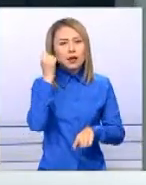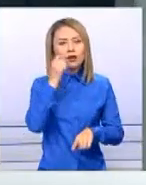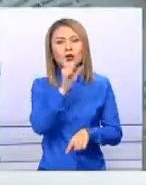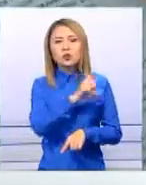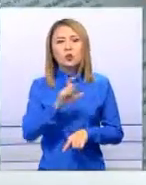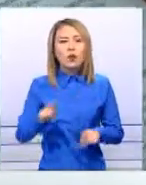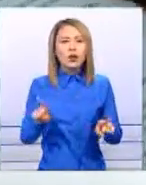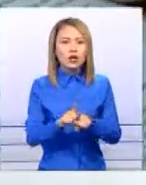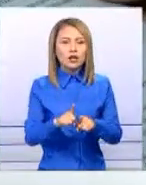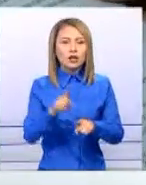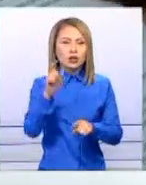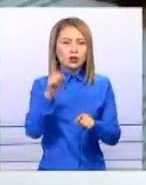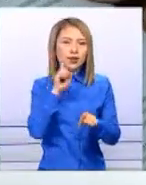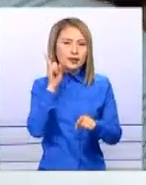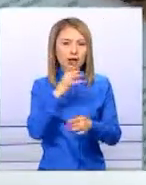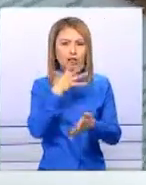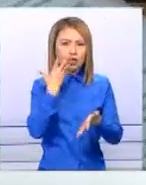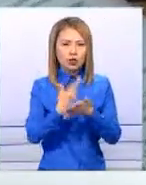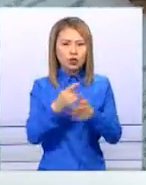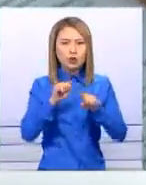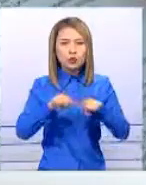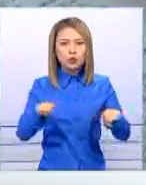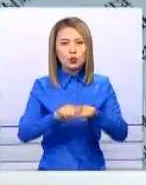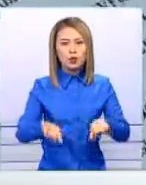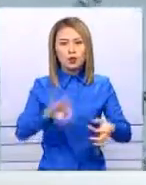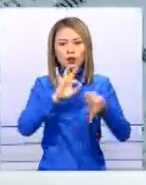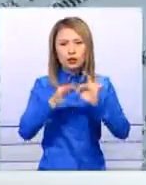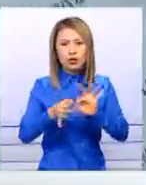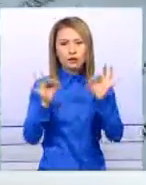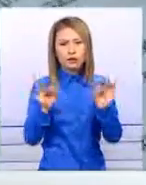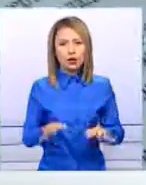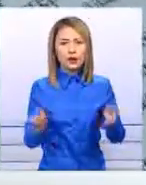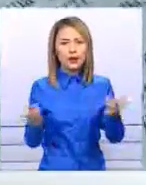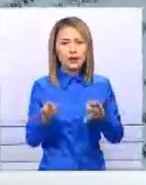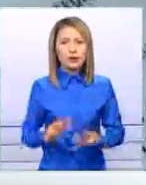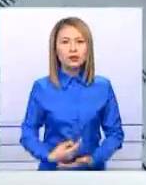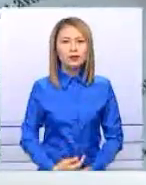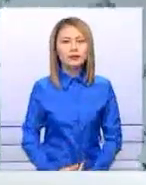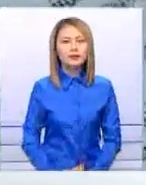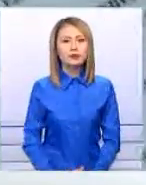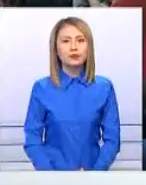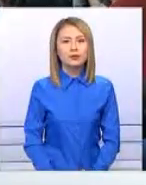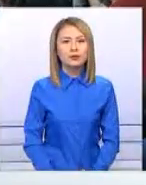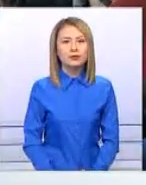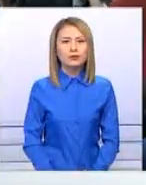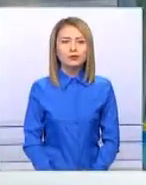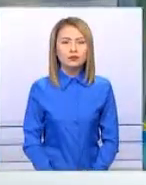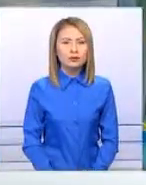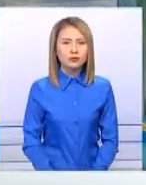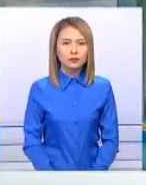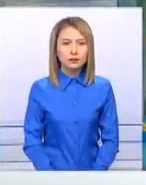оны әркім өз саласы бойынша жастарға жіті түсіндіру керек деп тарқасты.